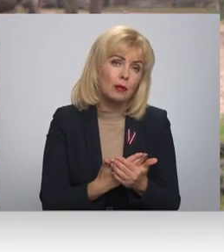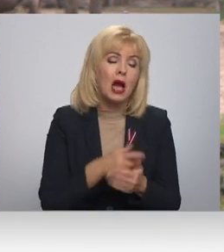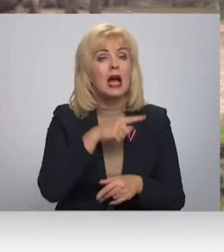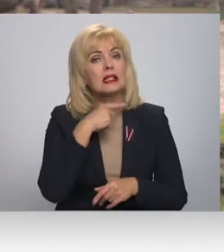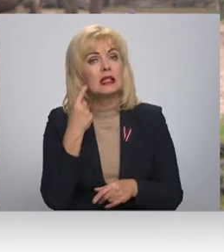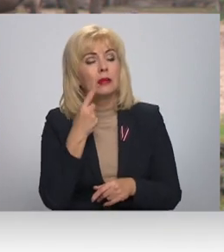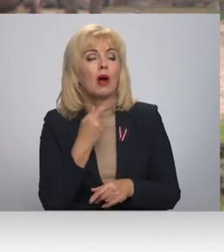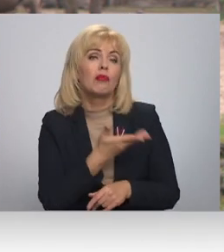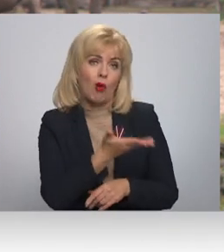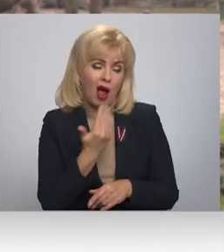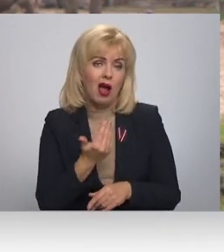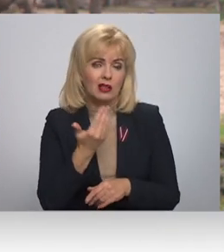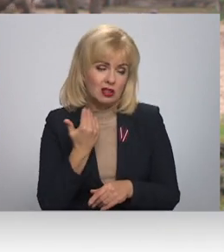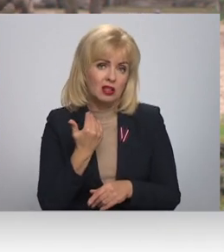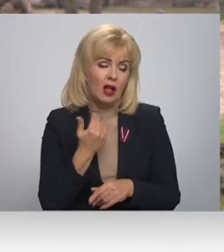gribētos aicināt, lai,